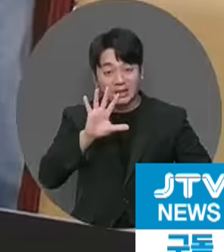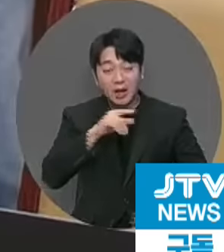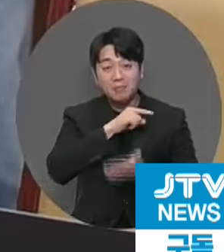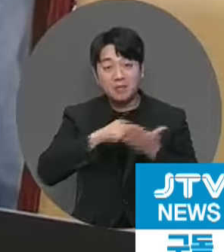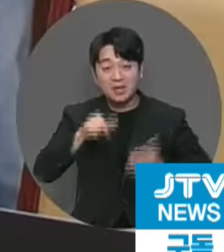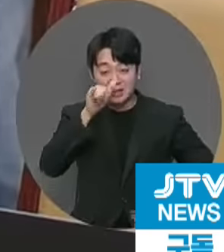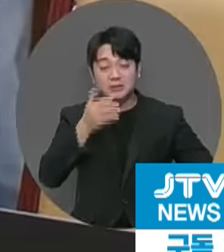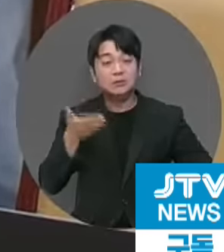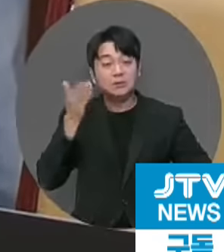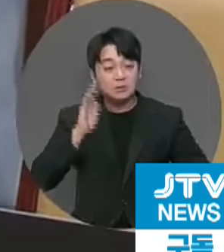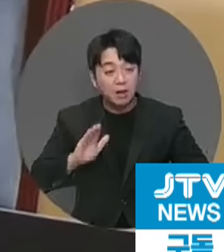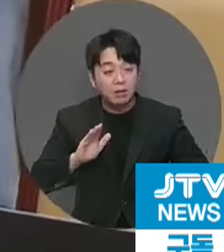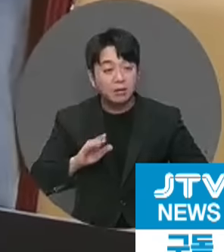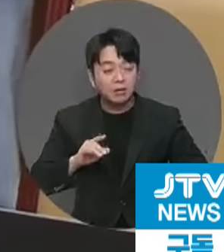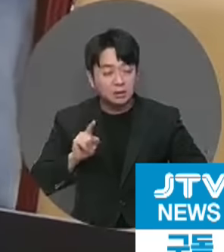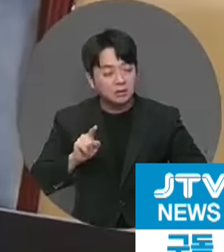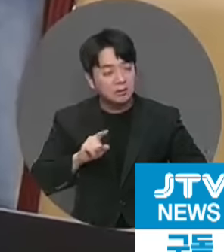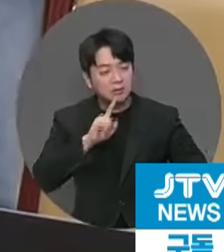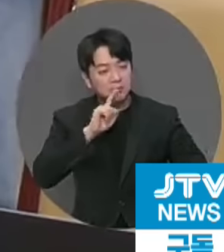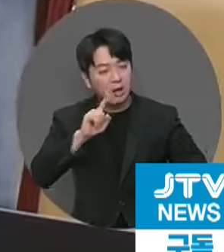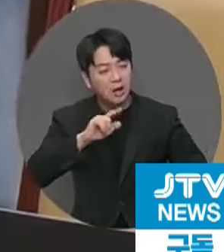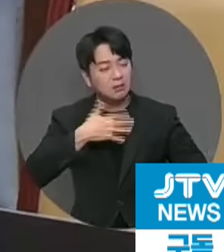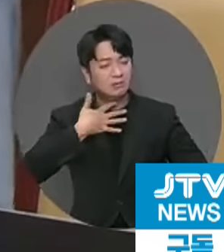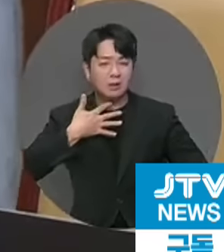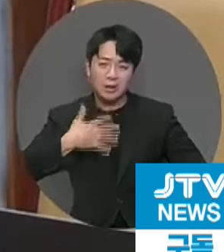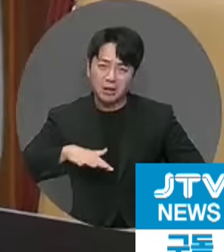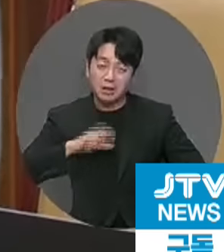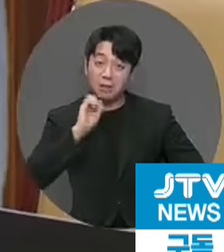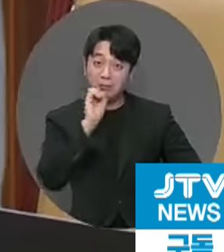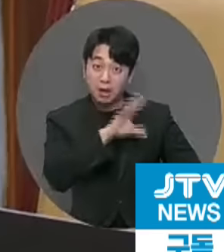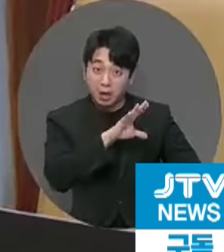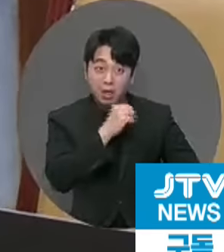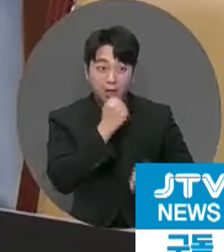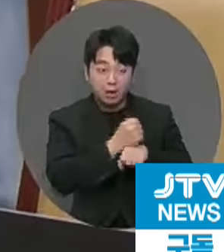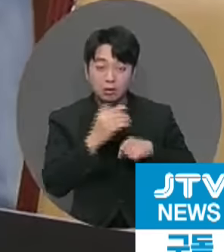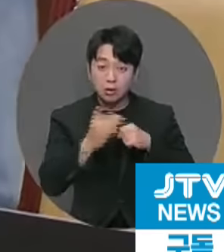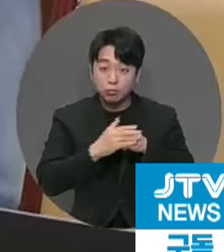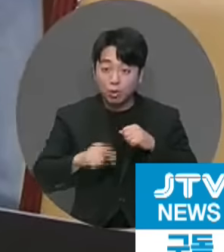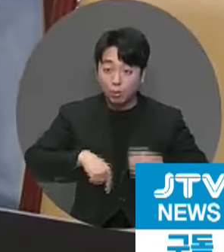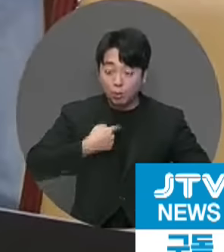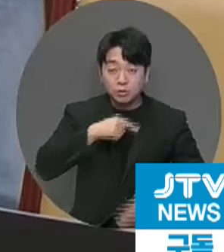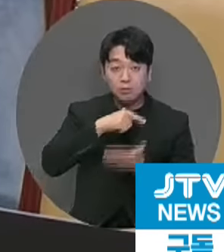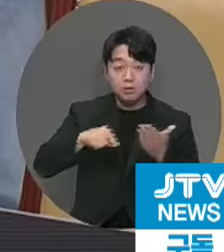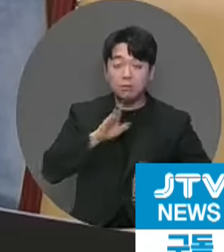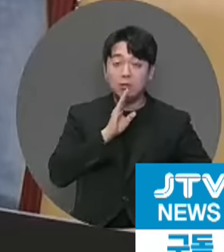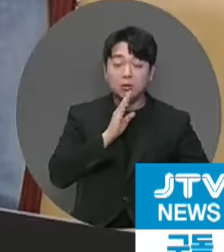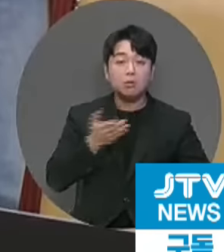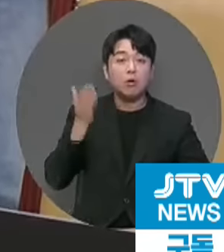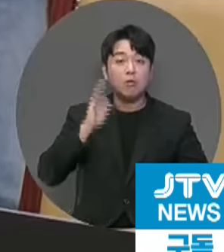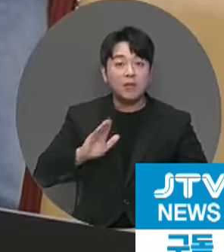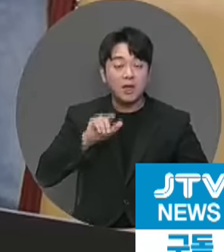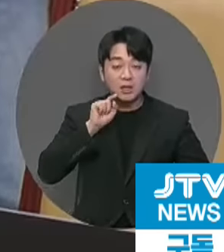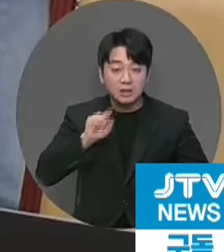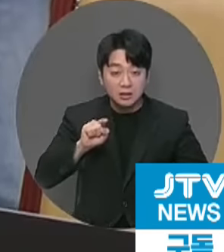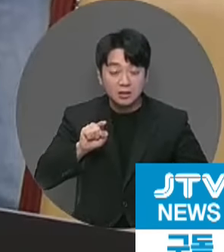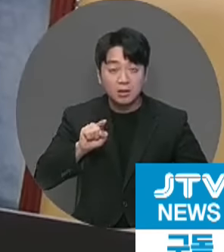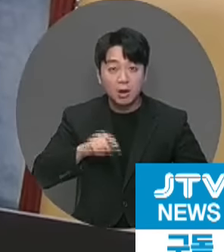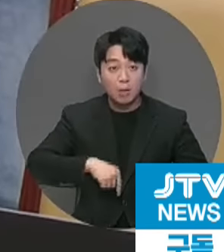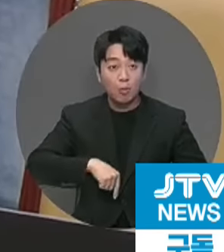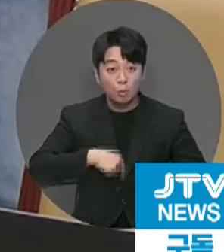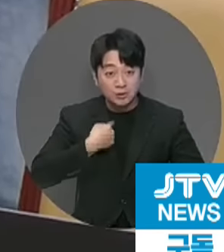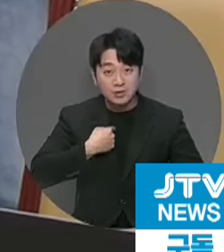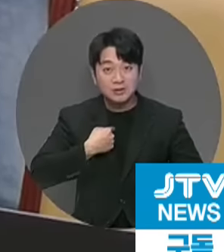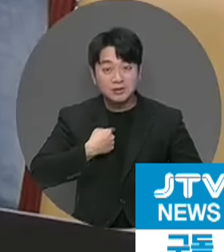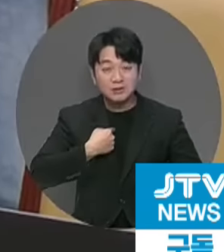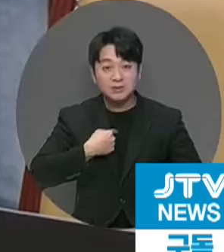더 확인하겠다는 거예요. 그리고 이게 착각이라고 분명히 얘기를 했는데 이걸 거짓말 프레임을 씌워서 후보자를 공격하는